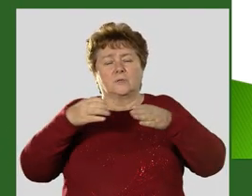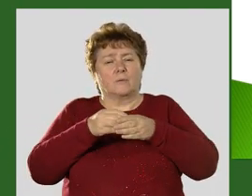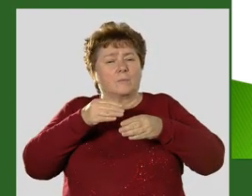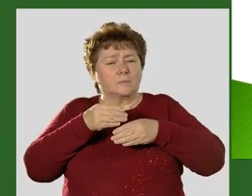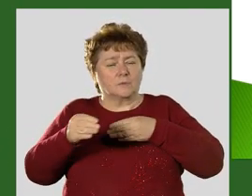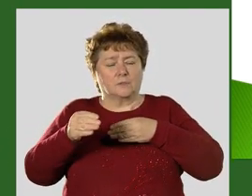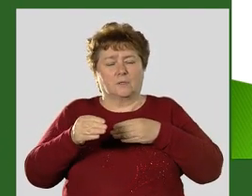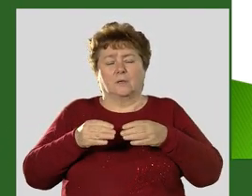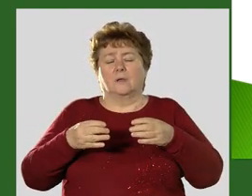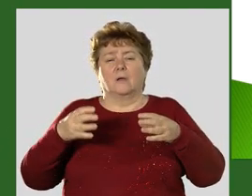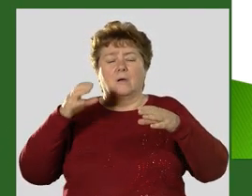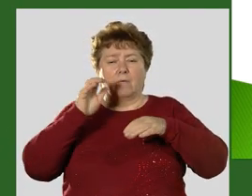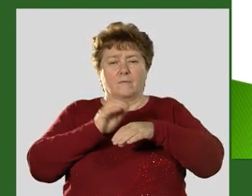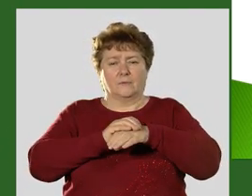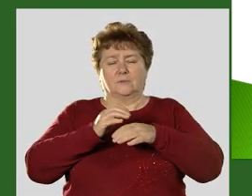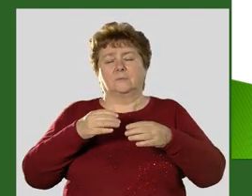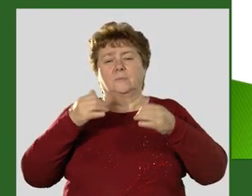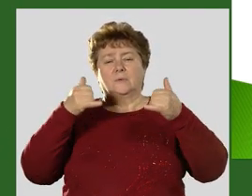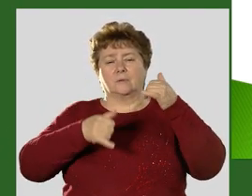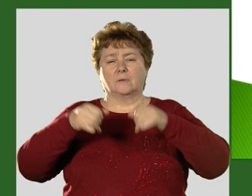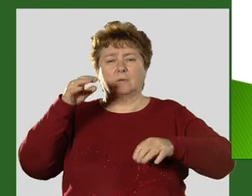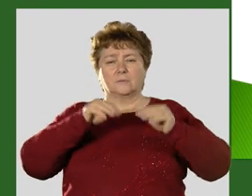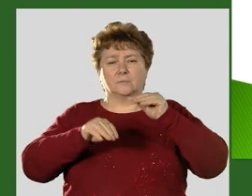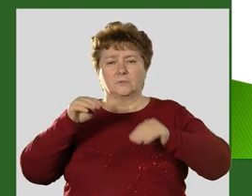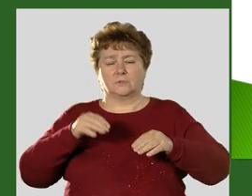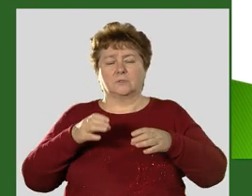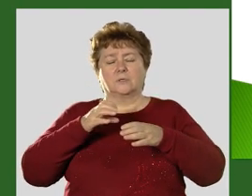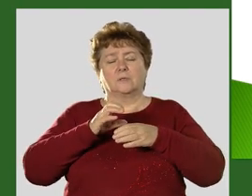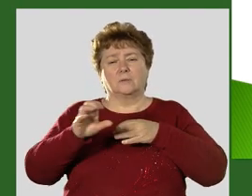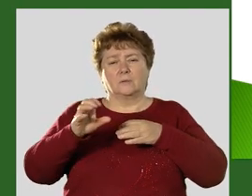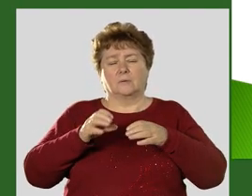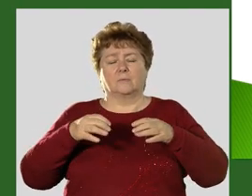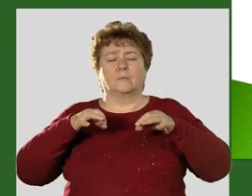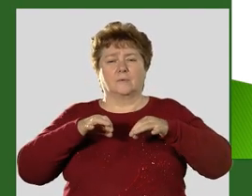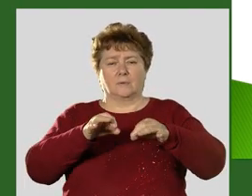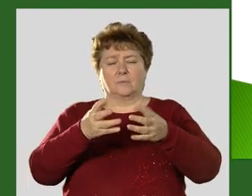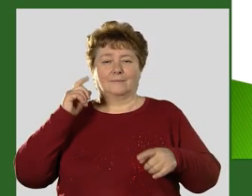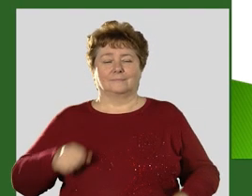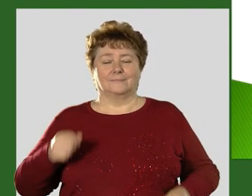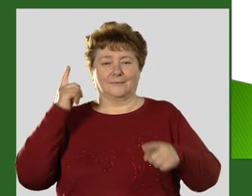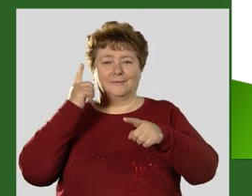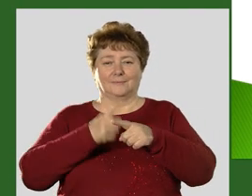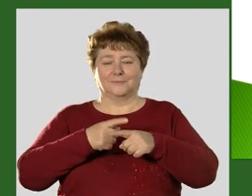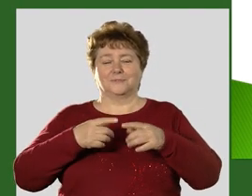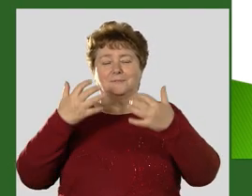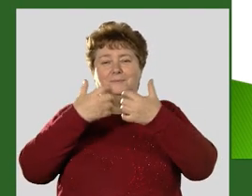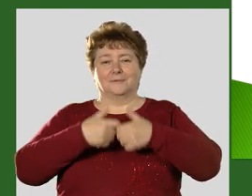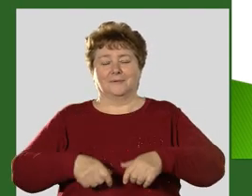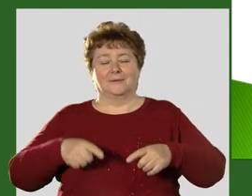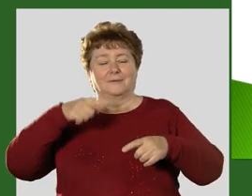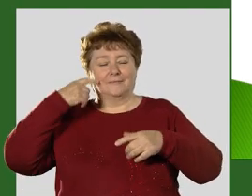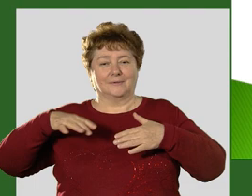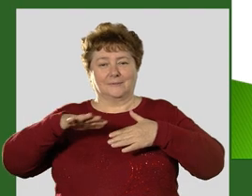подотрасли. Факторами размещения являются сырьевой фактор, транспортный и потребительский. Химическая